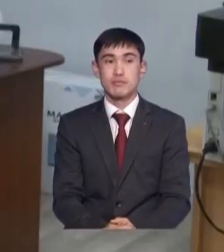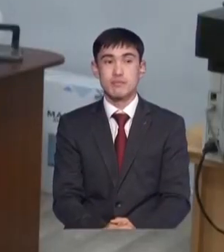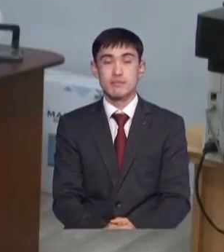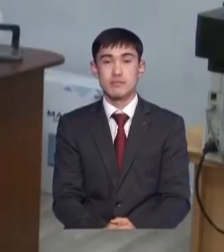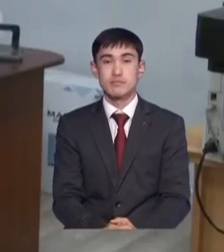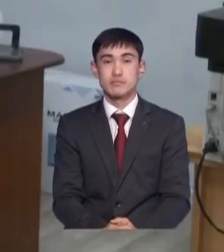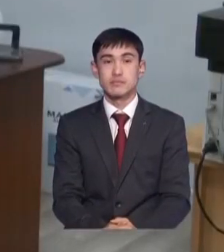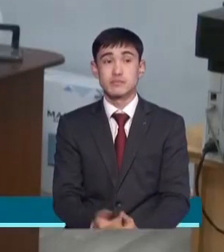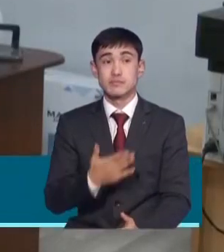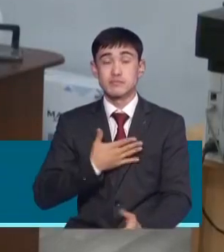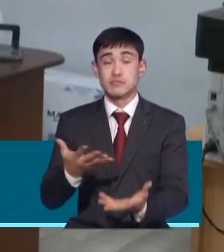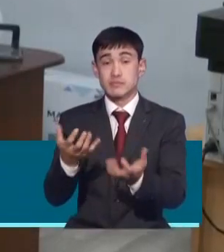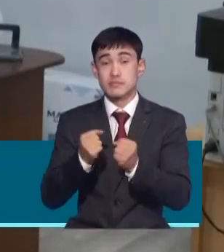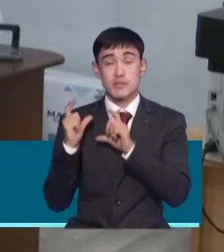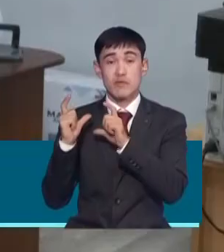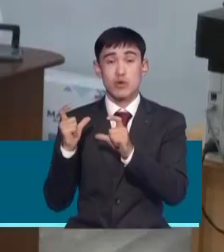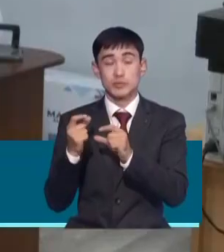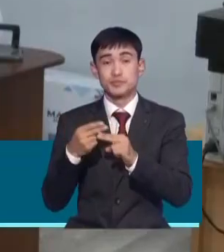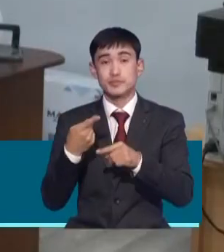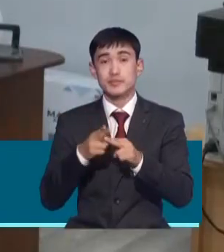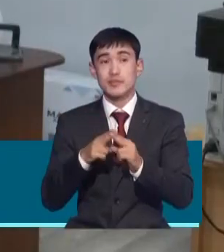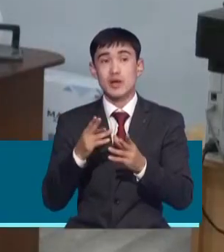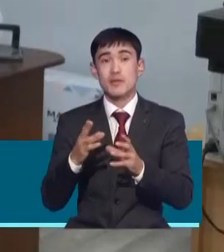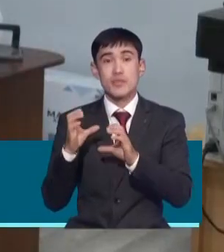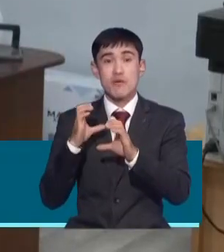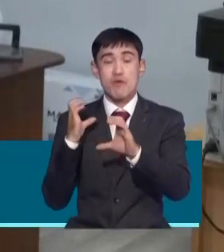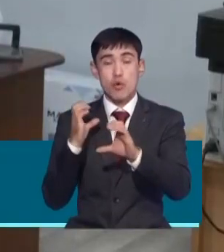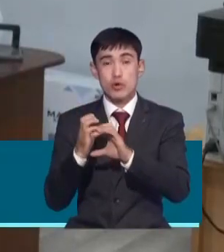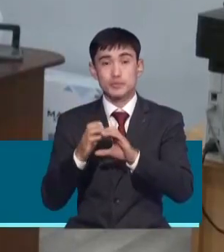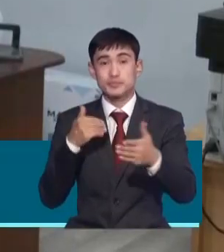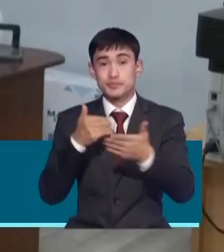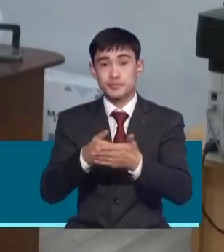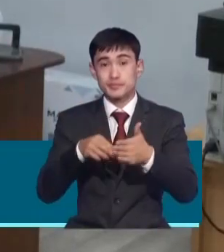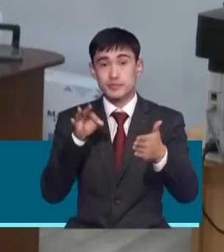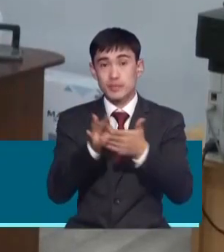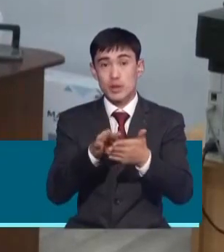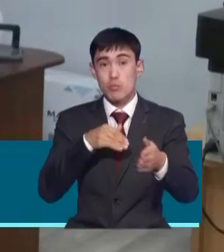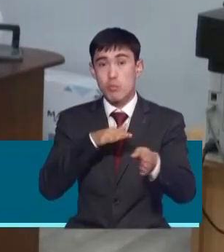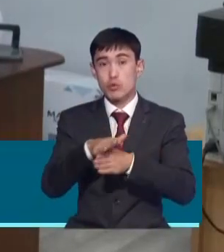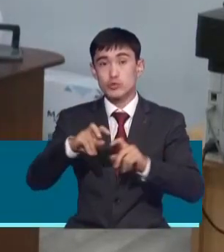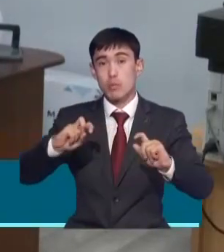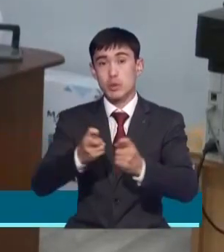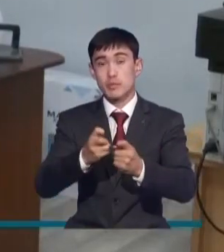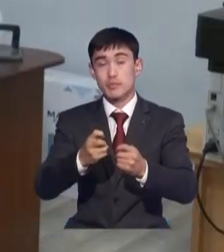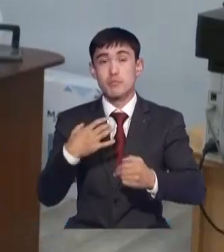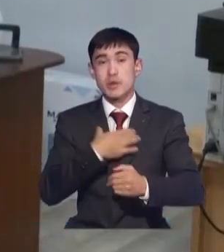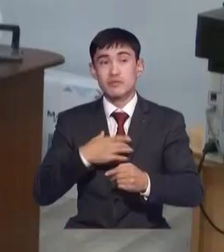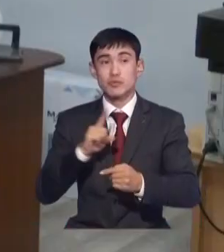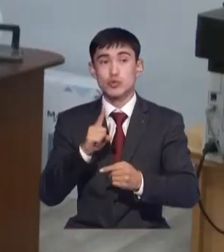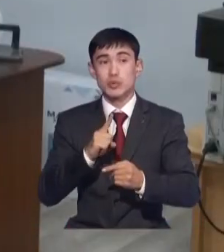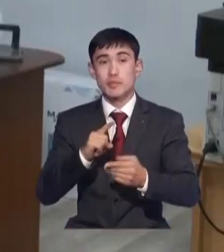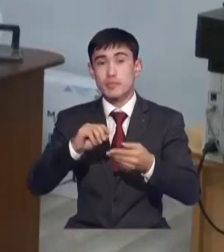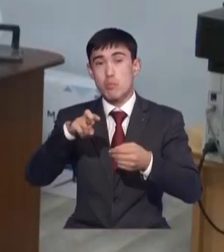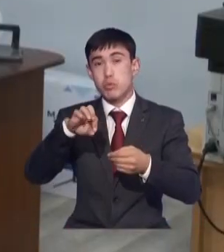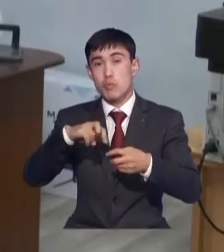1985 году. Мы принимаем вагоны. До того, как вагон не достигнет места назначения, он полностью опломбирован. Мы переживаем о том, чтобы